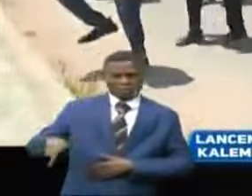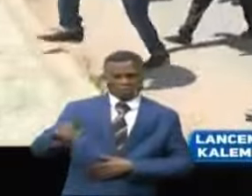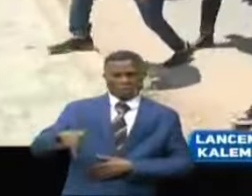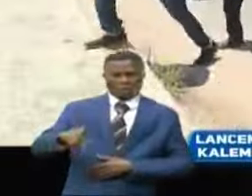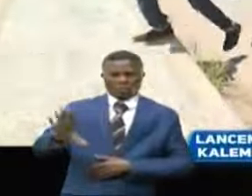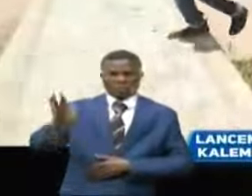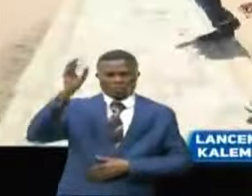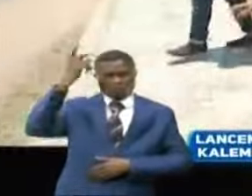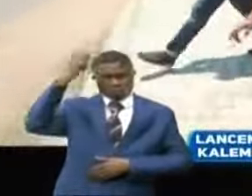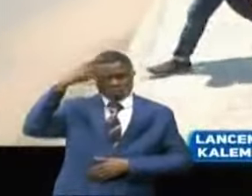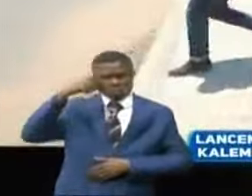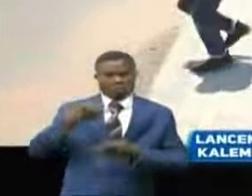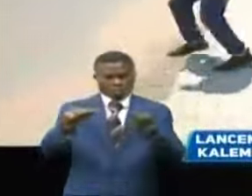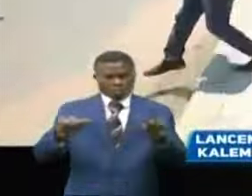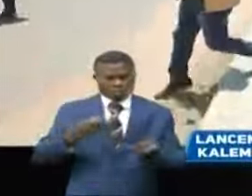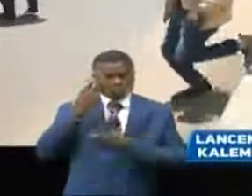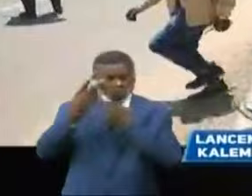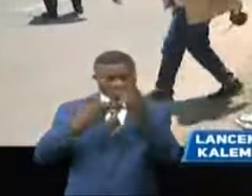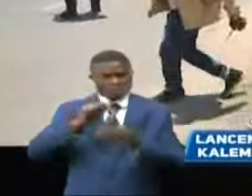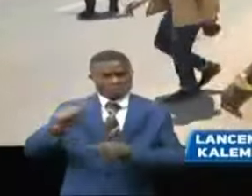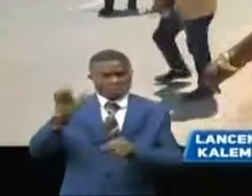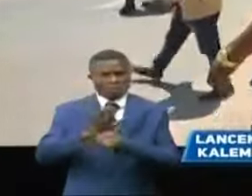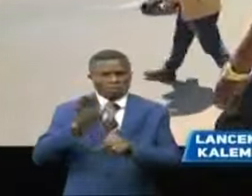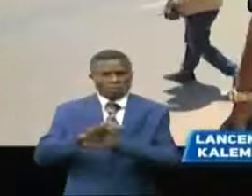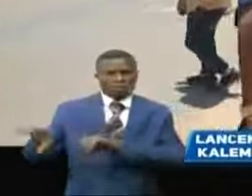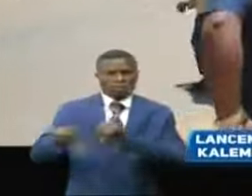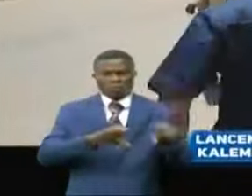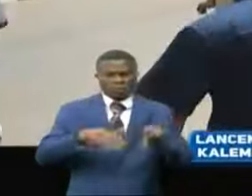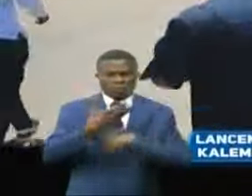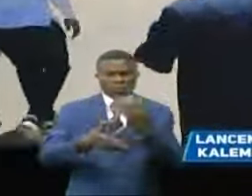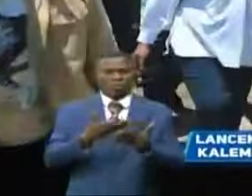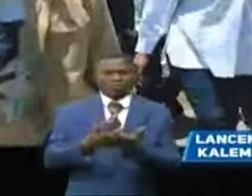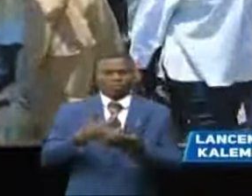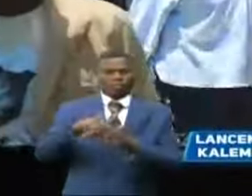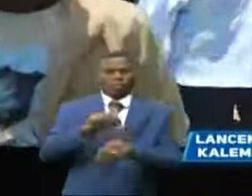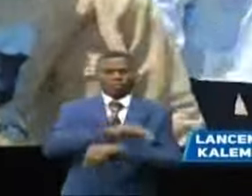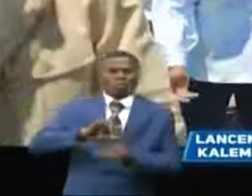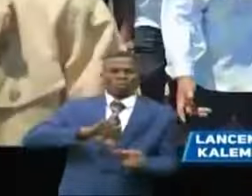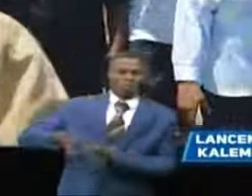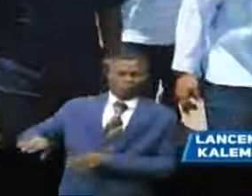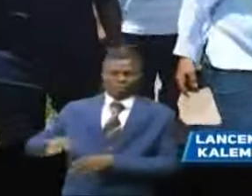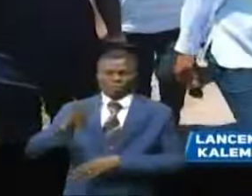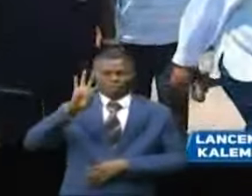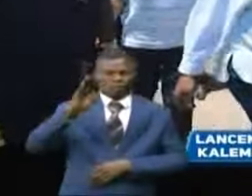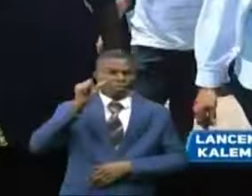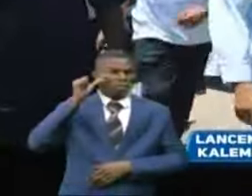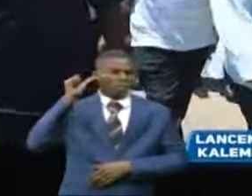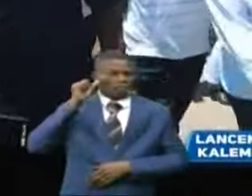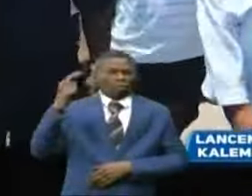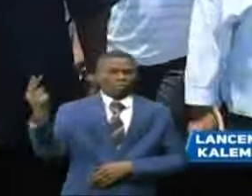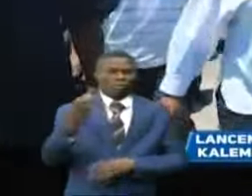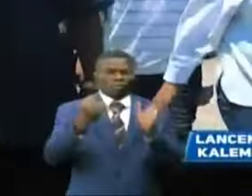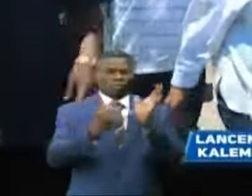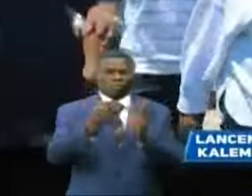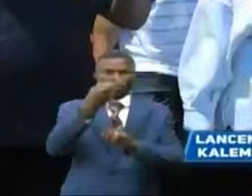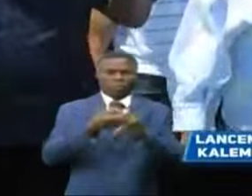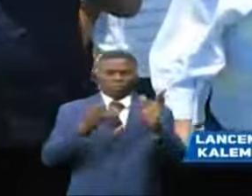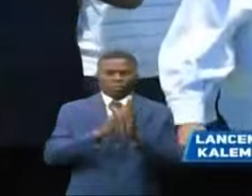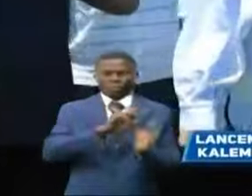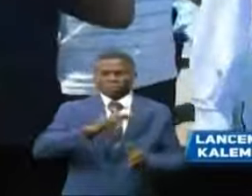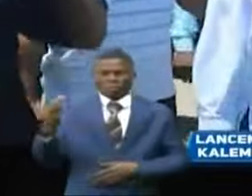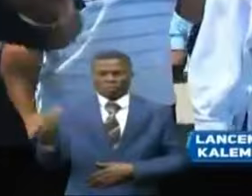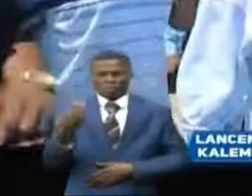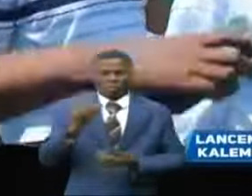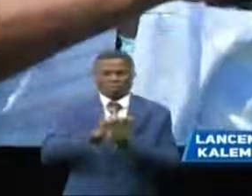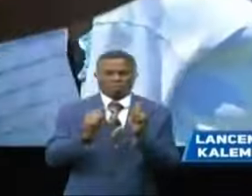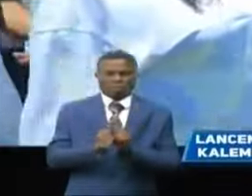une politique de terrain en dépit des nombreuses tâches administratives du bureau. Ce jeudi 26 octobre 2023, le secteur de l'urbanisme